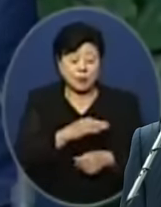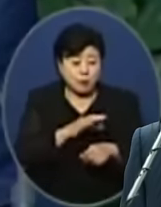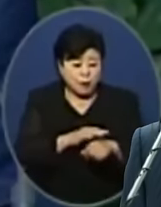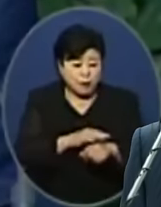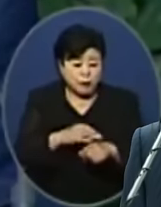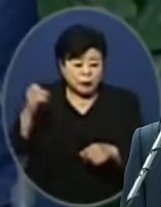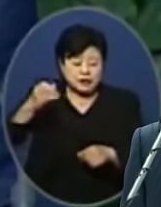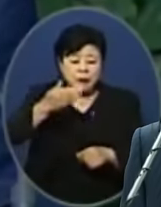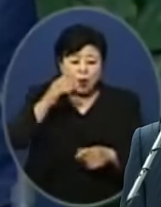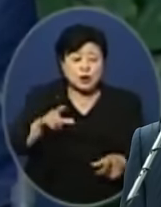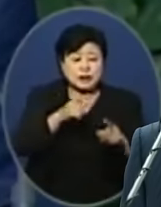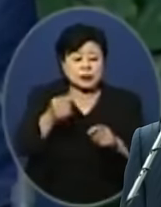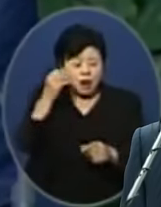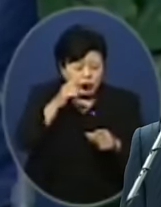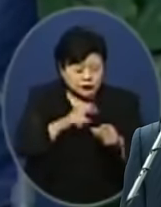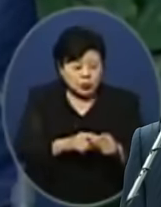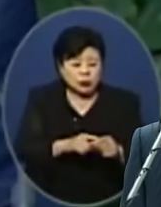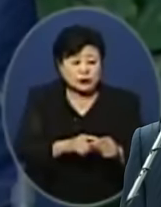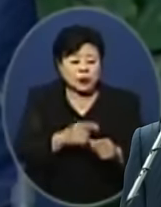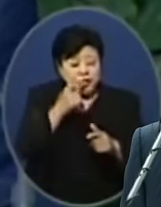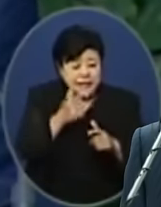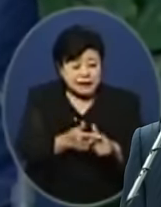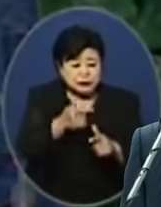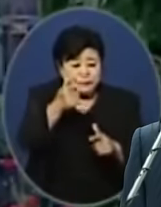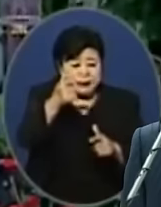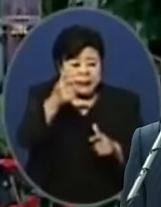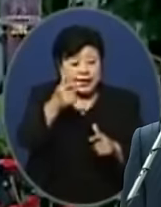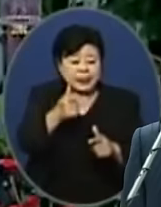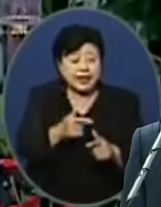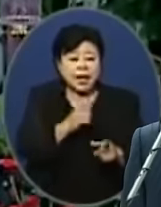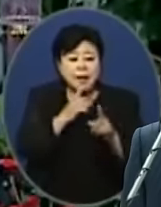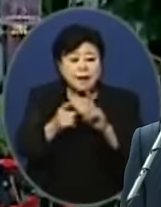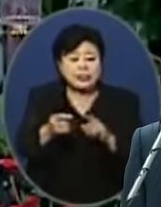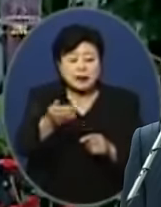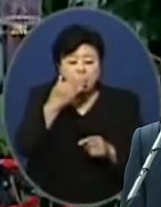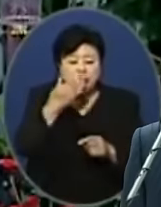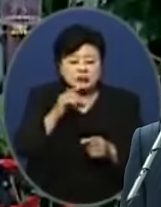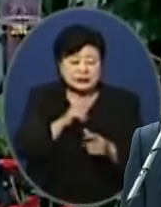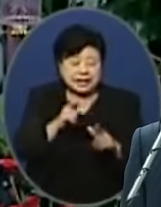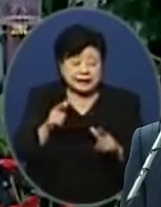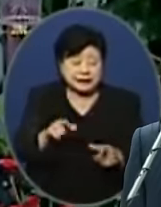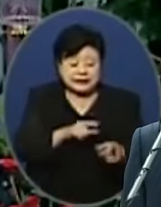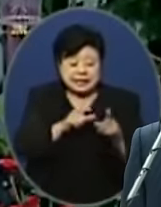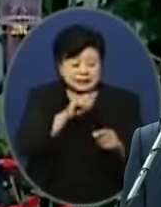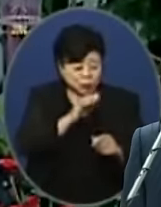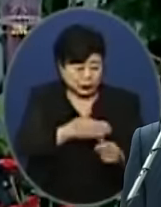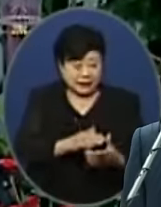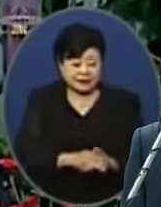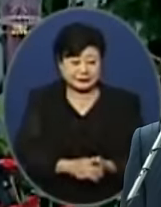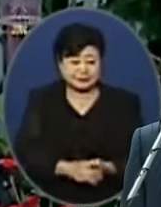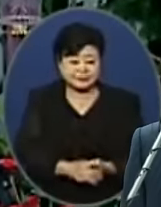육체는 빛을 먹고 살고 영적으로도 예수님의 말씀을 먹지 않고 살 수가 없습니다.